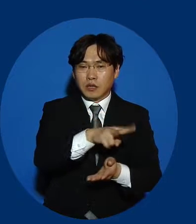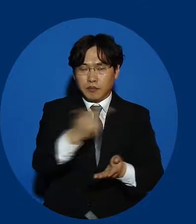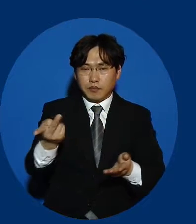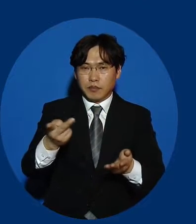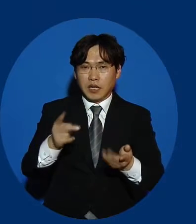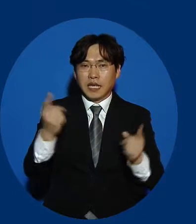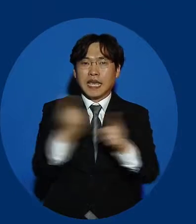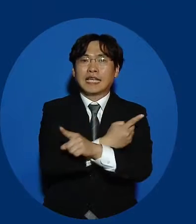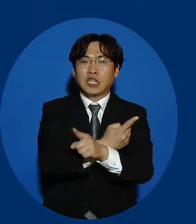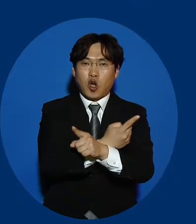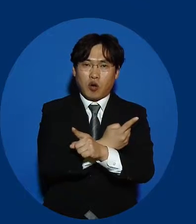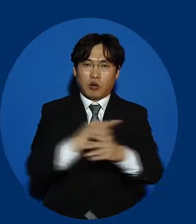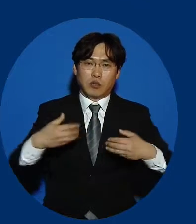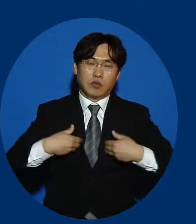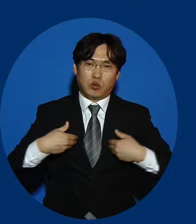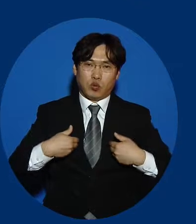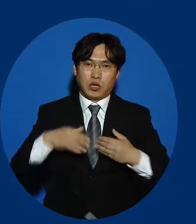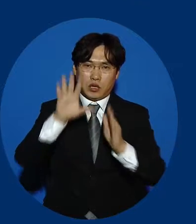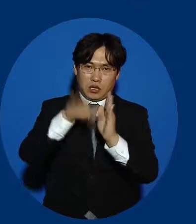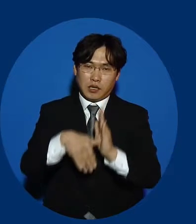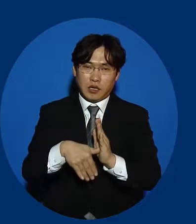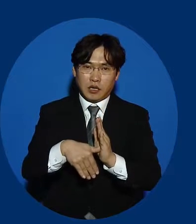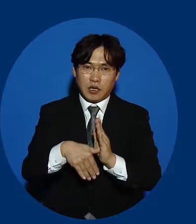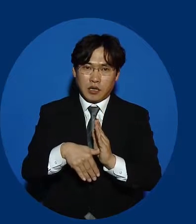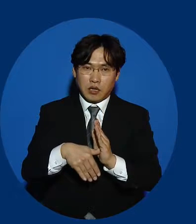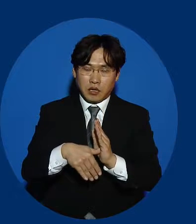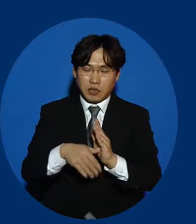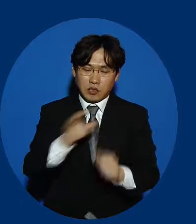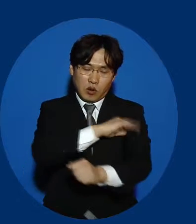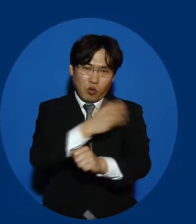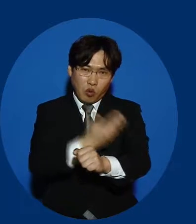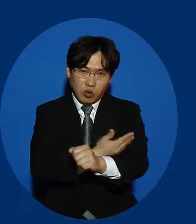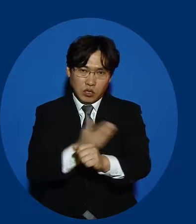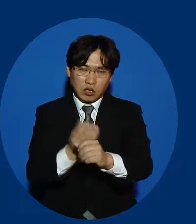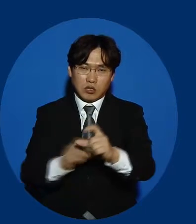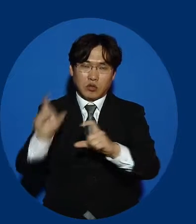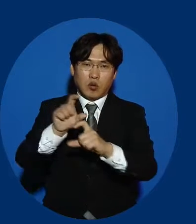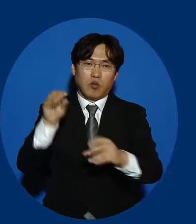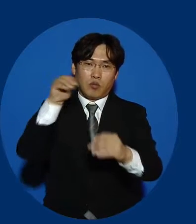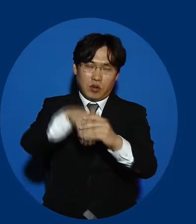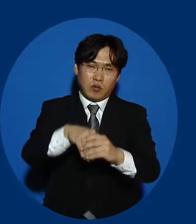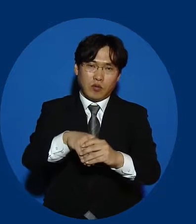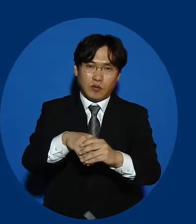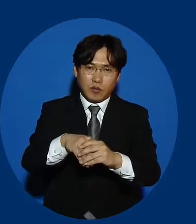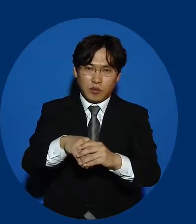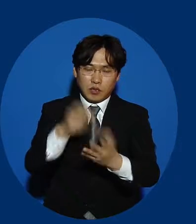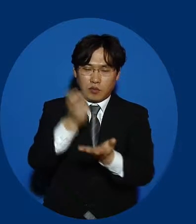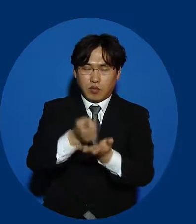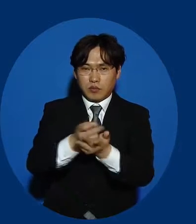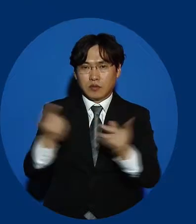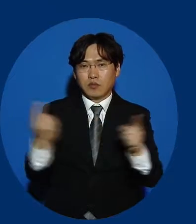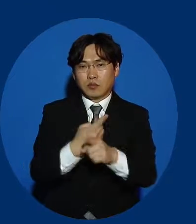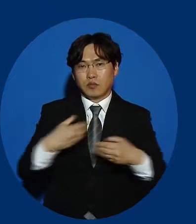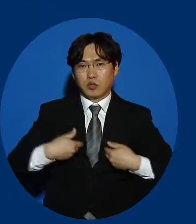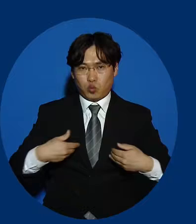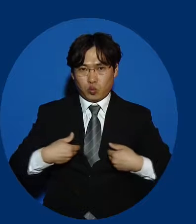권리보장법 오전에 했다고 하는데 권리보장법 제정에 대해서 장애계가 좀 관심 가져야 돼요. 또한 그 시각과